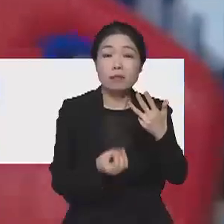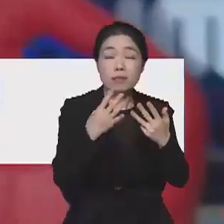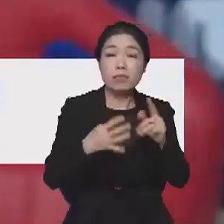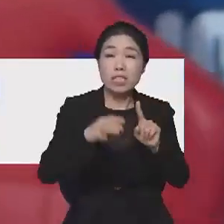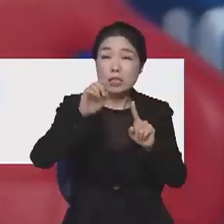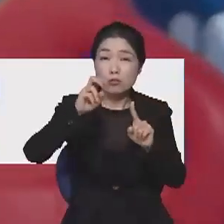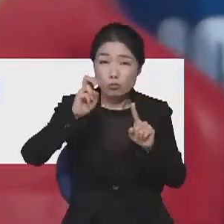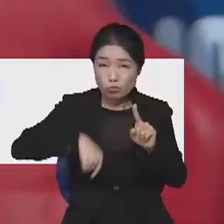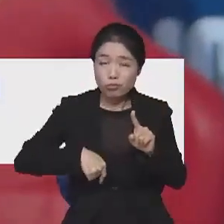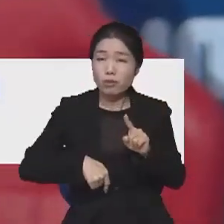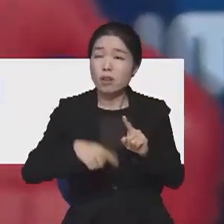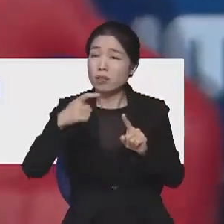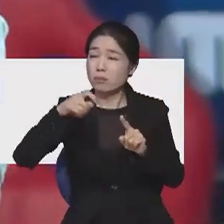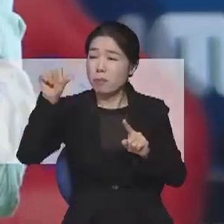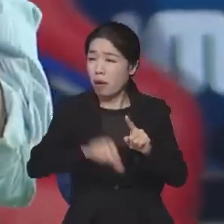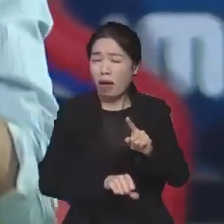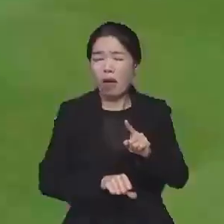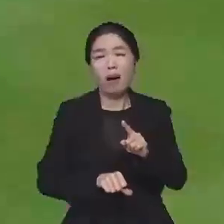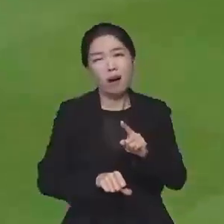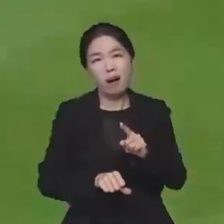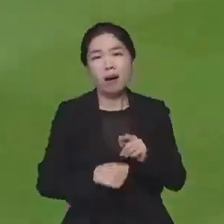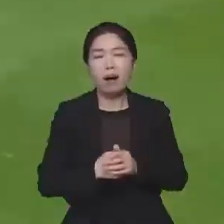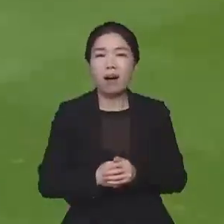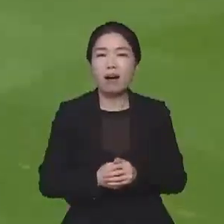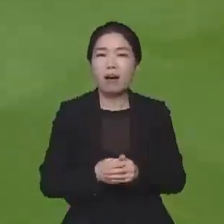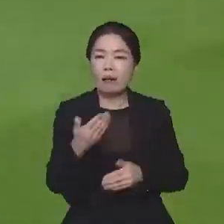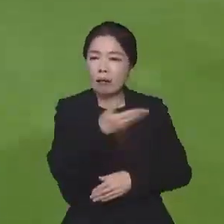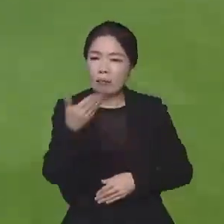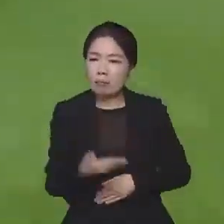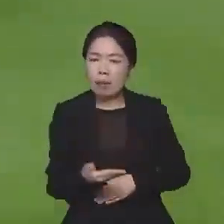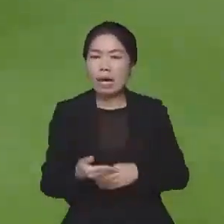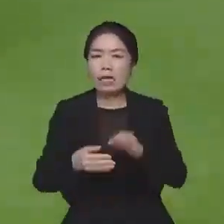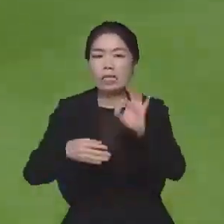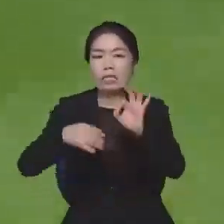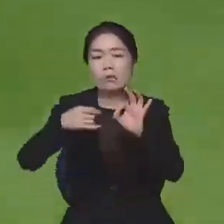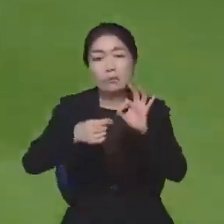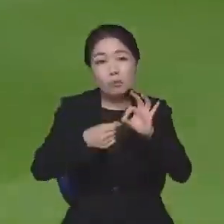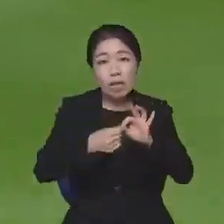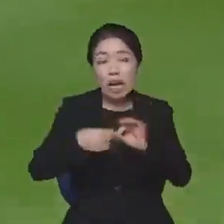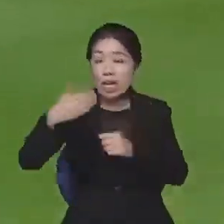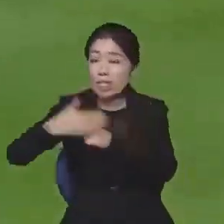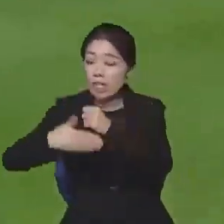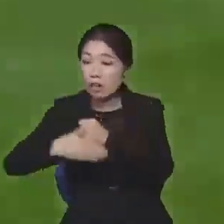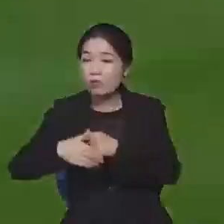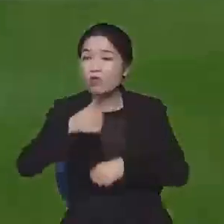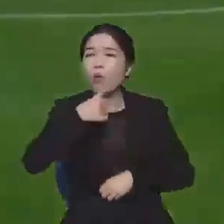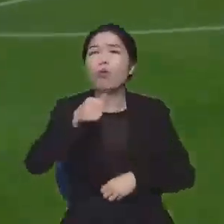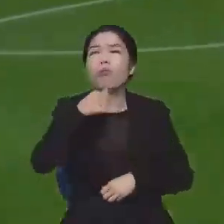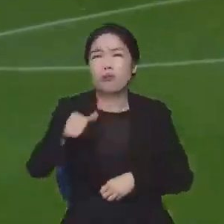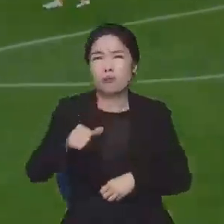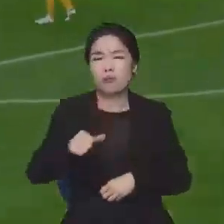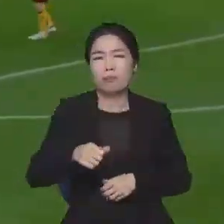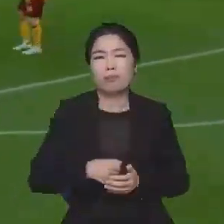7위, 공동 최다피입니다. 강등권인 10위 대구와의 승점은 5점 차에 불과합니다.